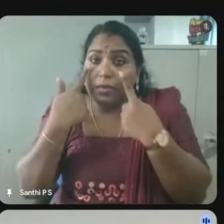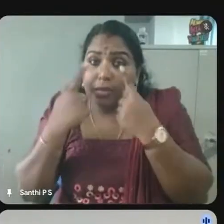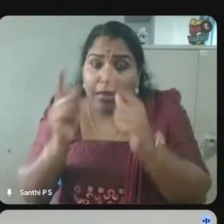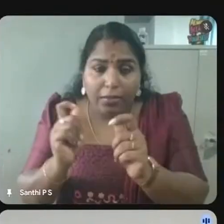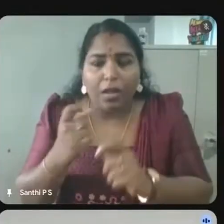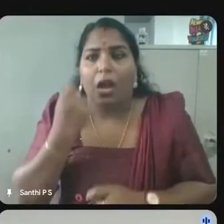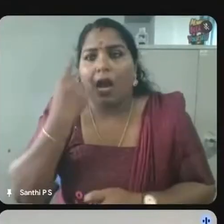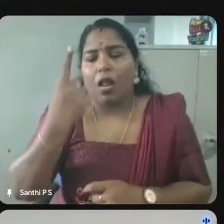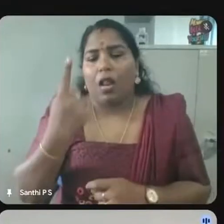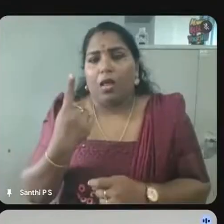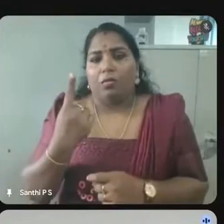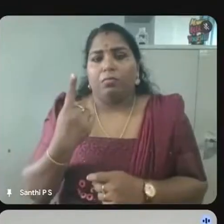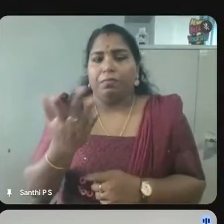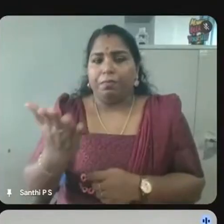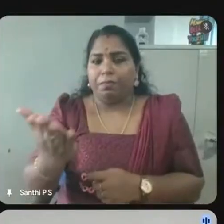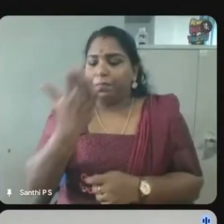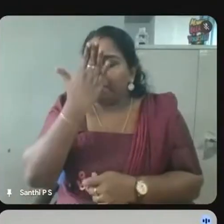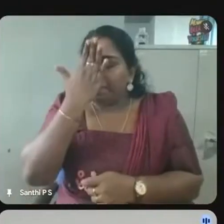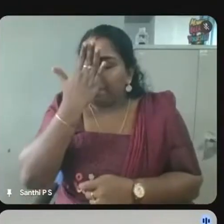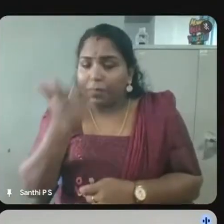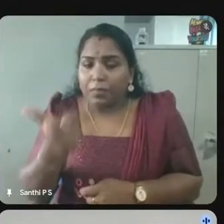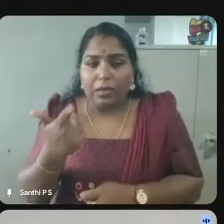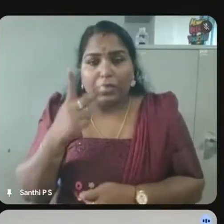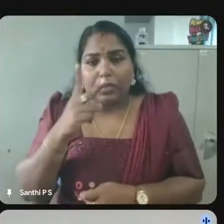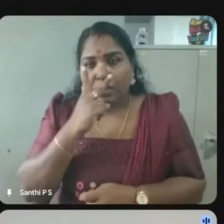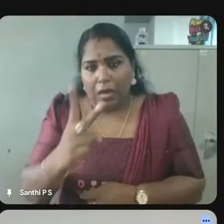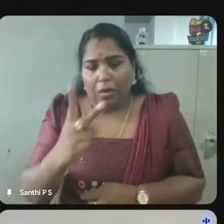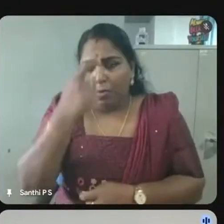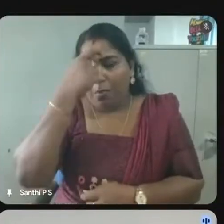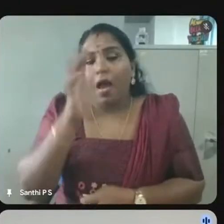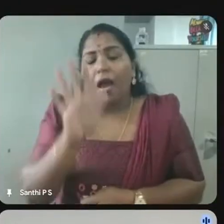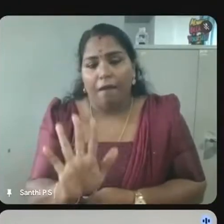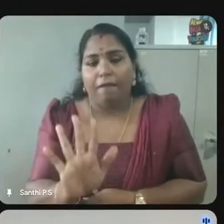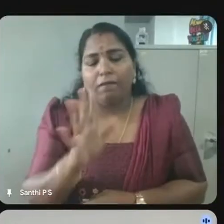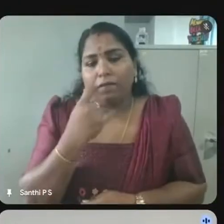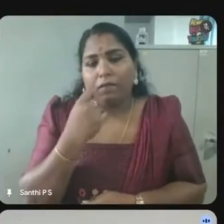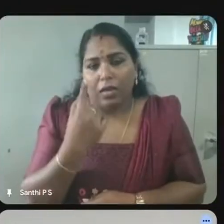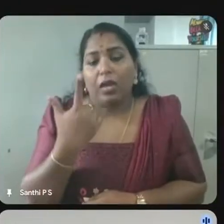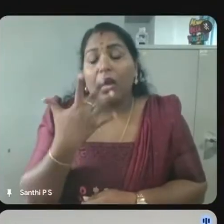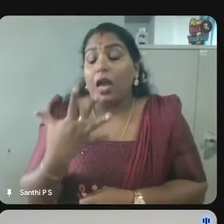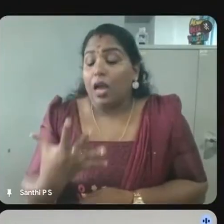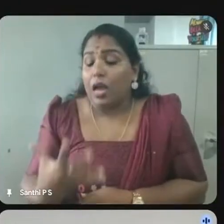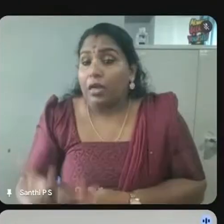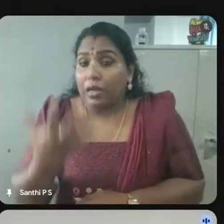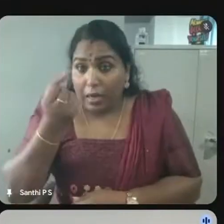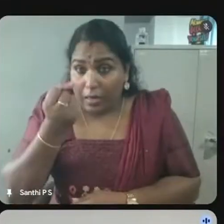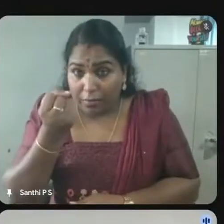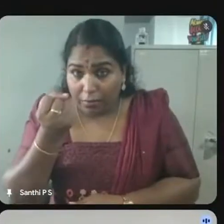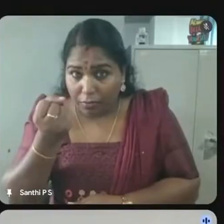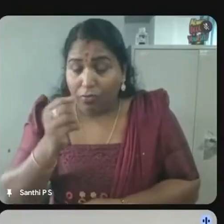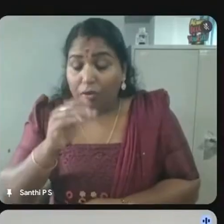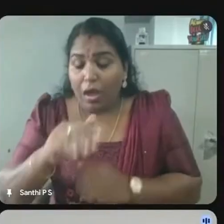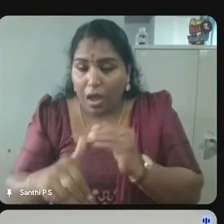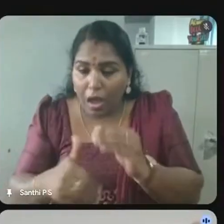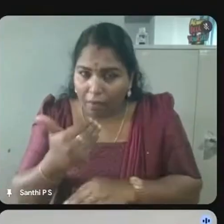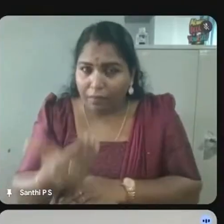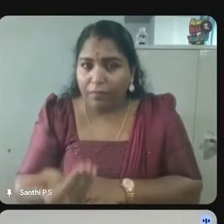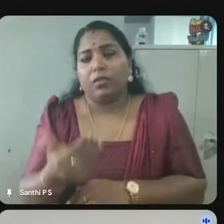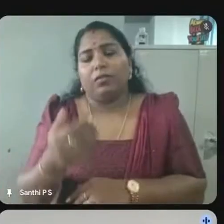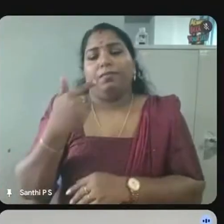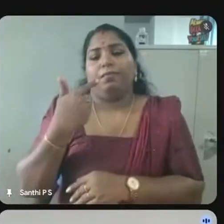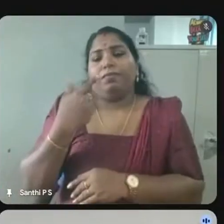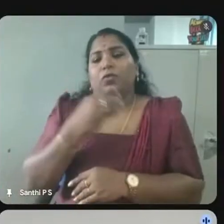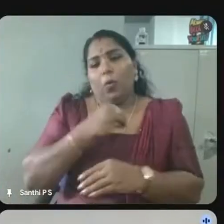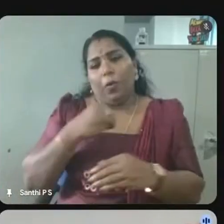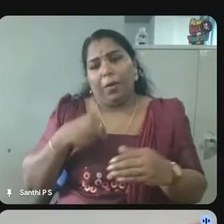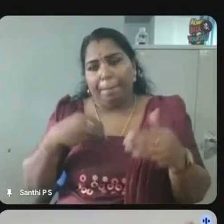പറ്റുള്ളൂ. ഡയബറ്റിക് റെറ്റിനോപ്പത്തി, ഡയബറ്റിസ് ഉള്ളവർ അറ്റ് ദ ടൈം ഓഫ് ഡിറ്റക്ഷൻ കണ്ടുപിടിക്കുന്ന സമയത്തും അതുപോലെ വർഷത്തിലൊരിക്കലും കണ്ണിൽ മരുന്നൊഴിച്ച്